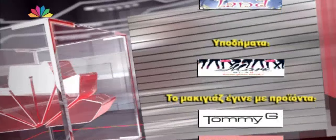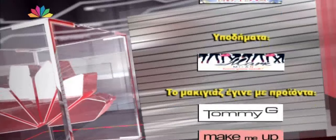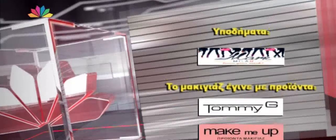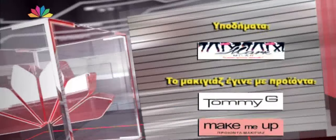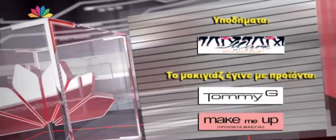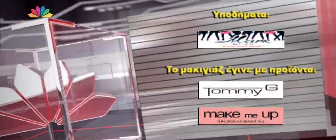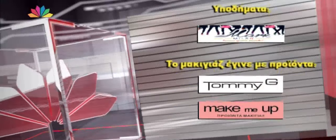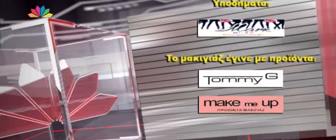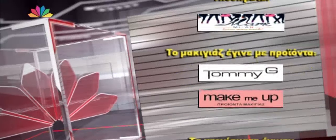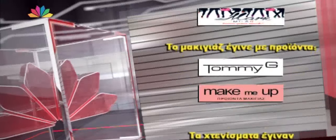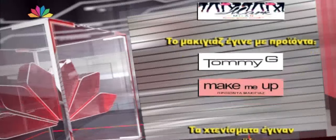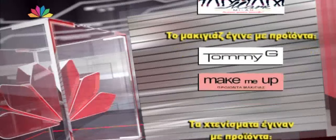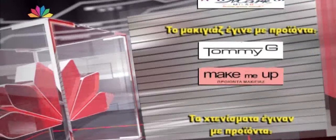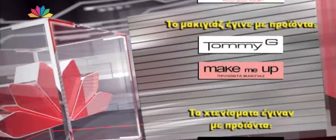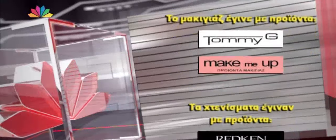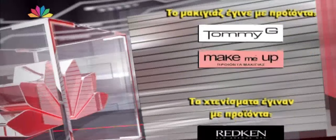Υπότιτλοι AUTHORWAVE